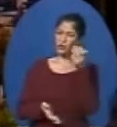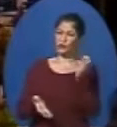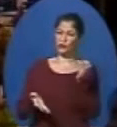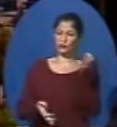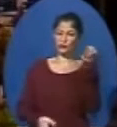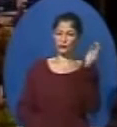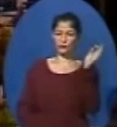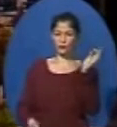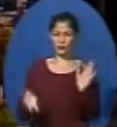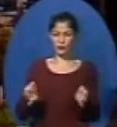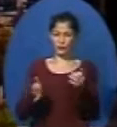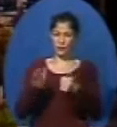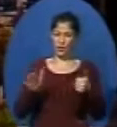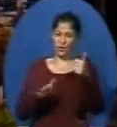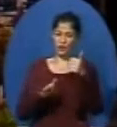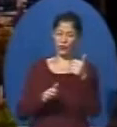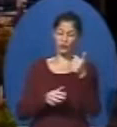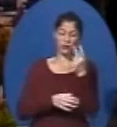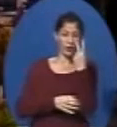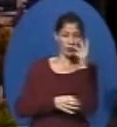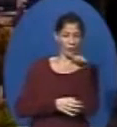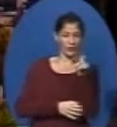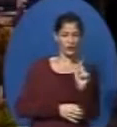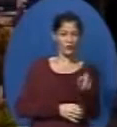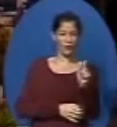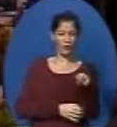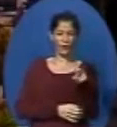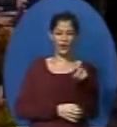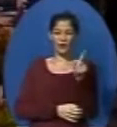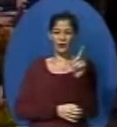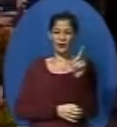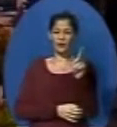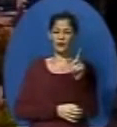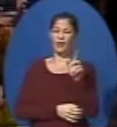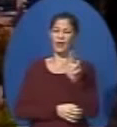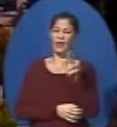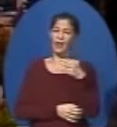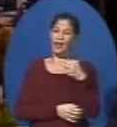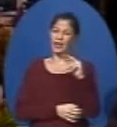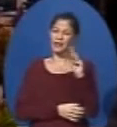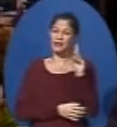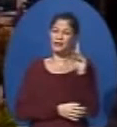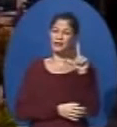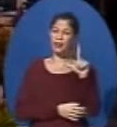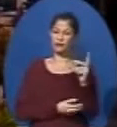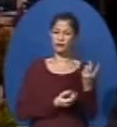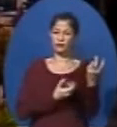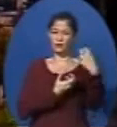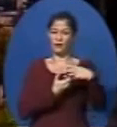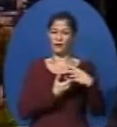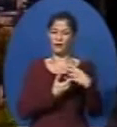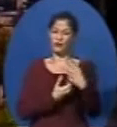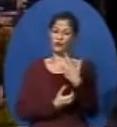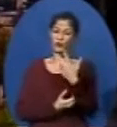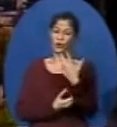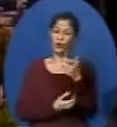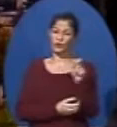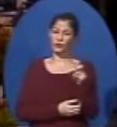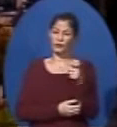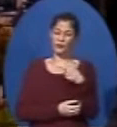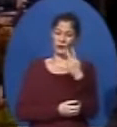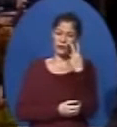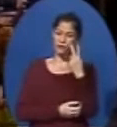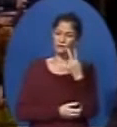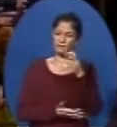שאליו הצטרפו ארבעה שופטים, הוא ממש... שלושה שופטים, הוא ממש קלה ללב העניין כאשר